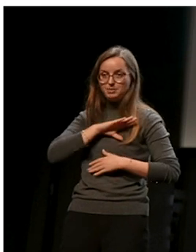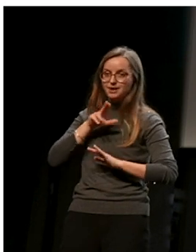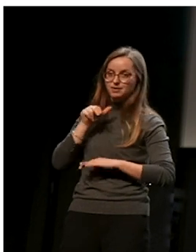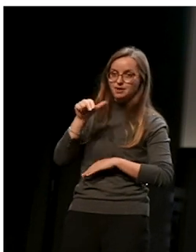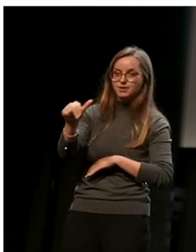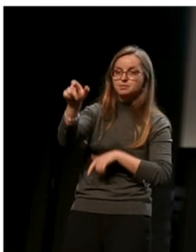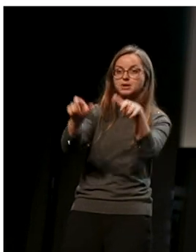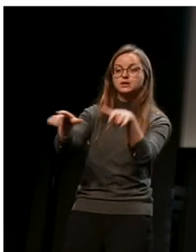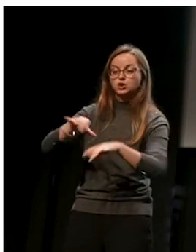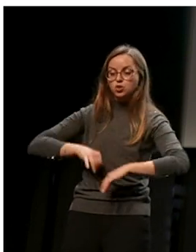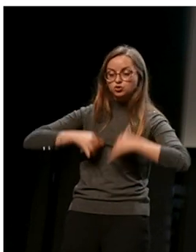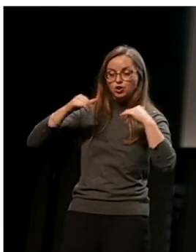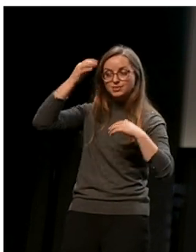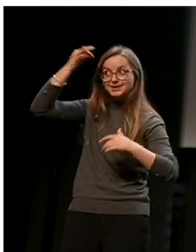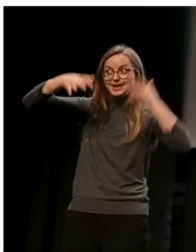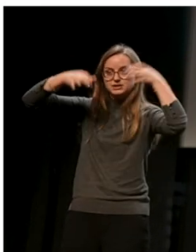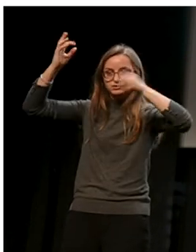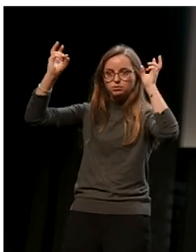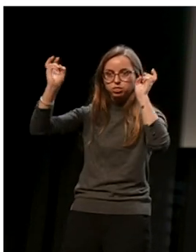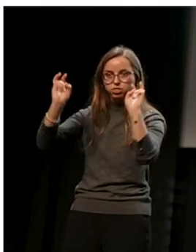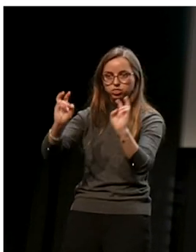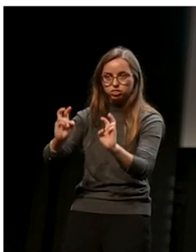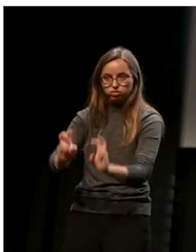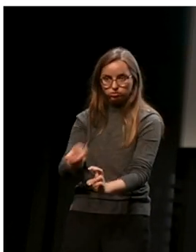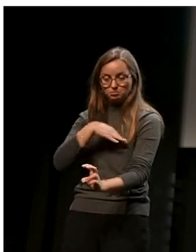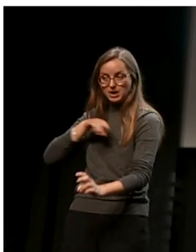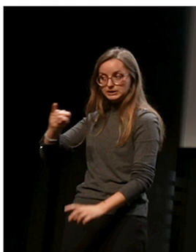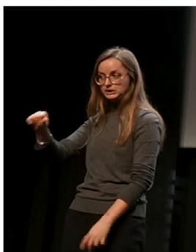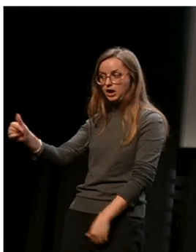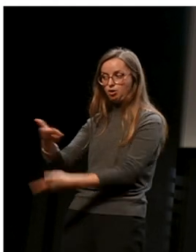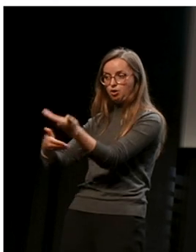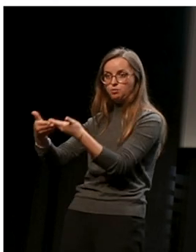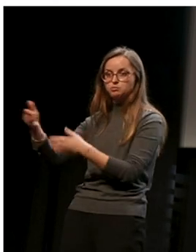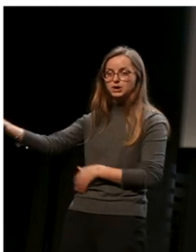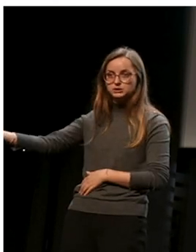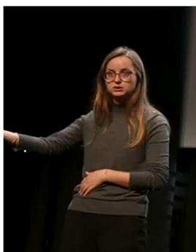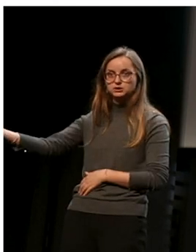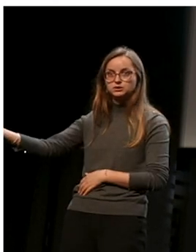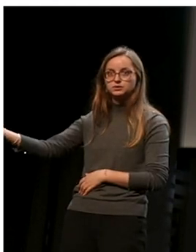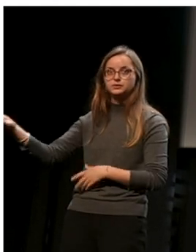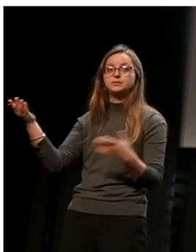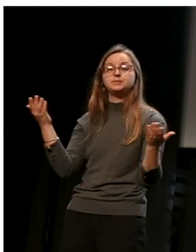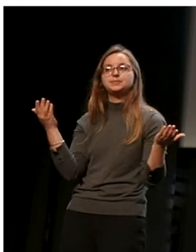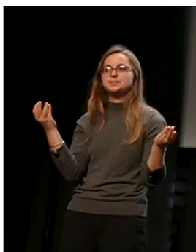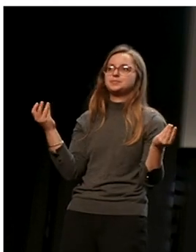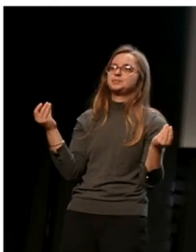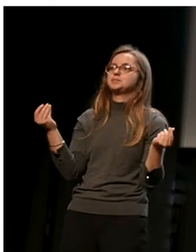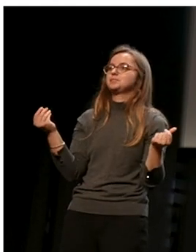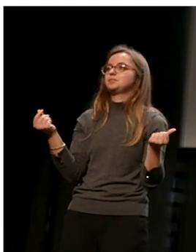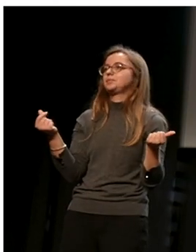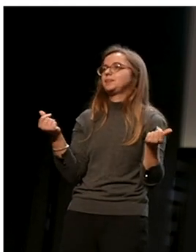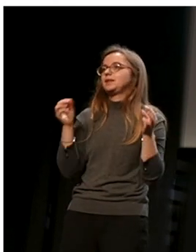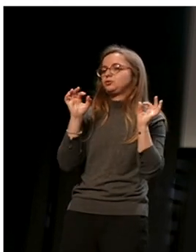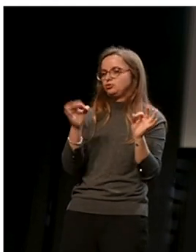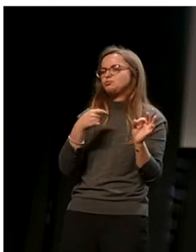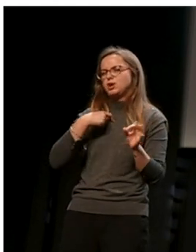ça va... En gros, dans les démarches de création d'illustration, on va perdre de la créativité. Et quelque part, ce